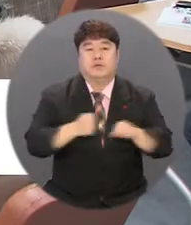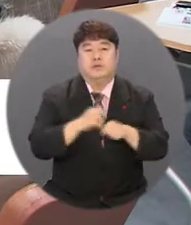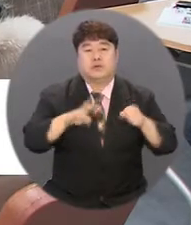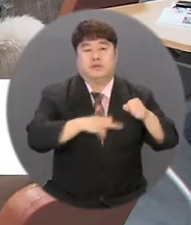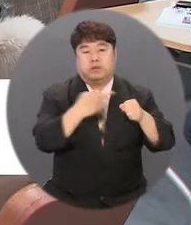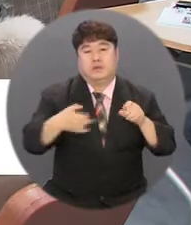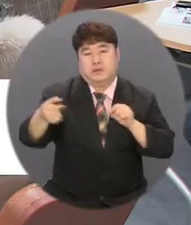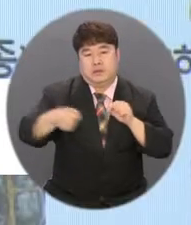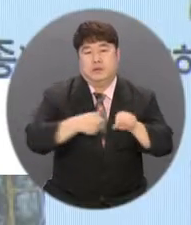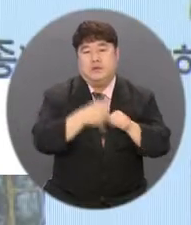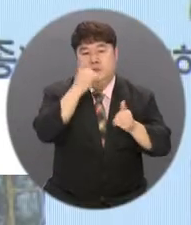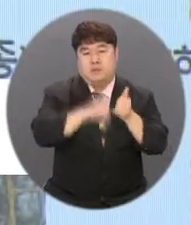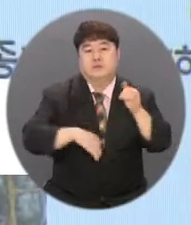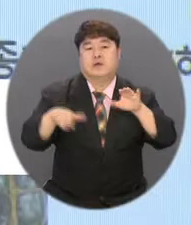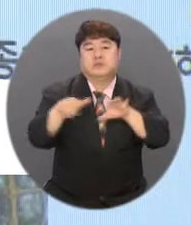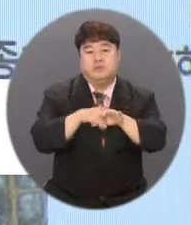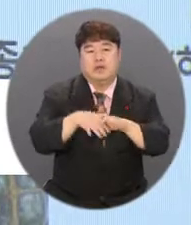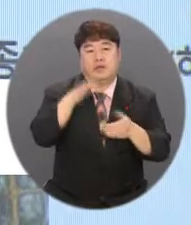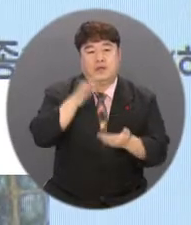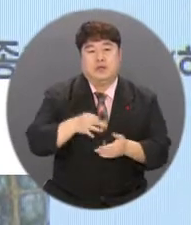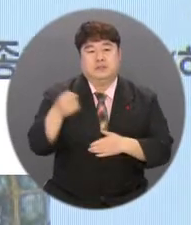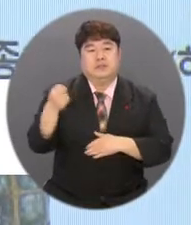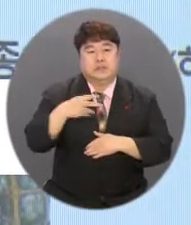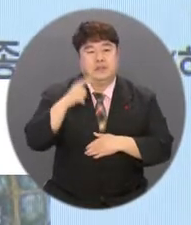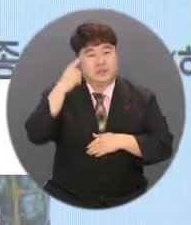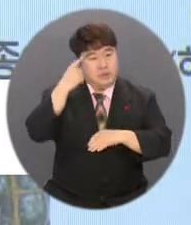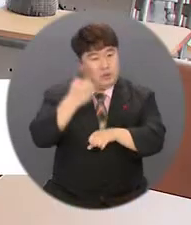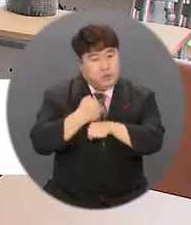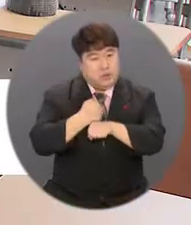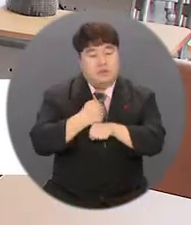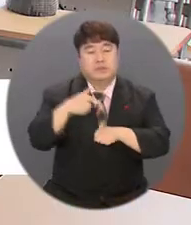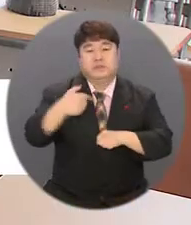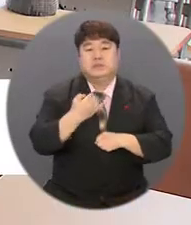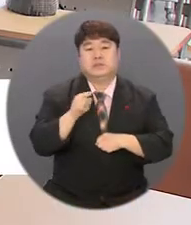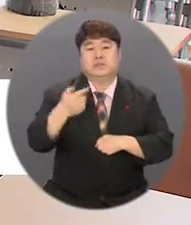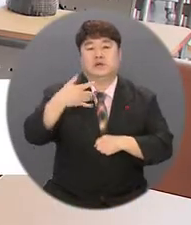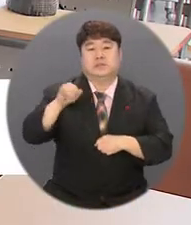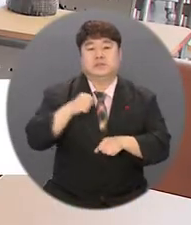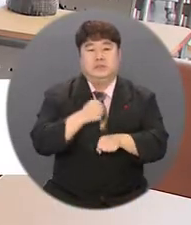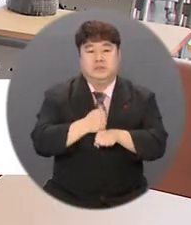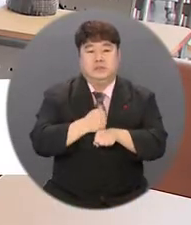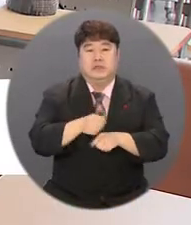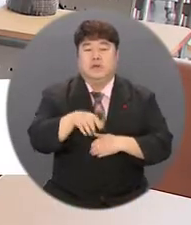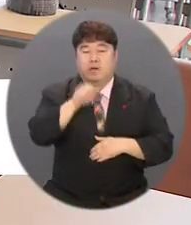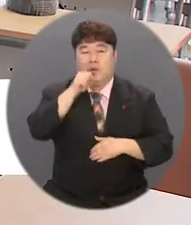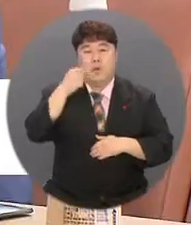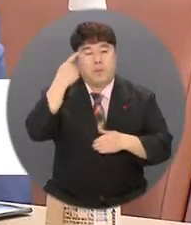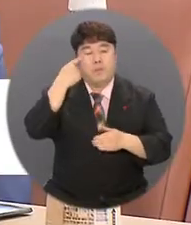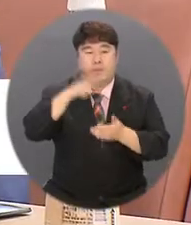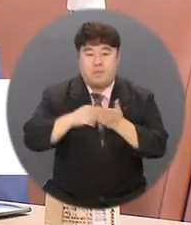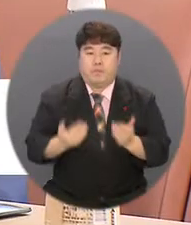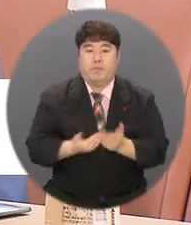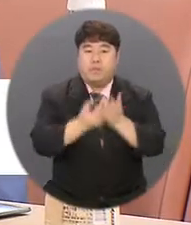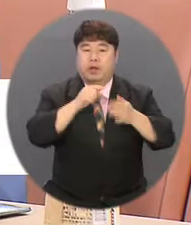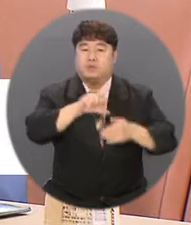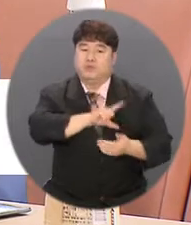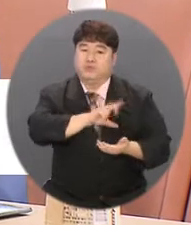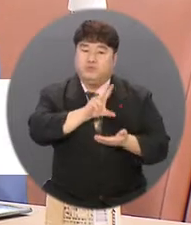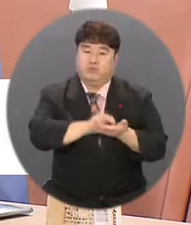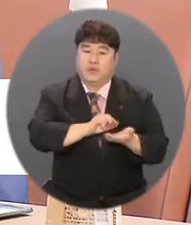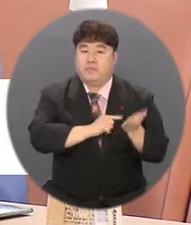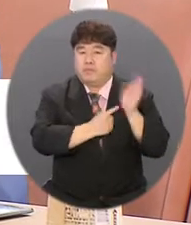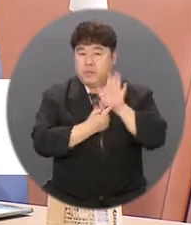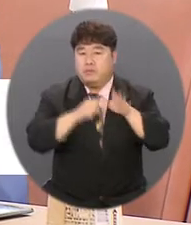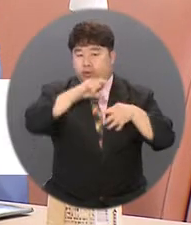유역 역사문화 가치의 재조명, 영산강 늘어지 일원의 명승적 가치 발굴 방안 등의 주제 발표 순으로